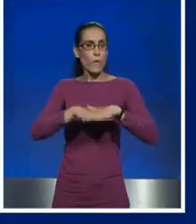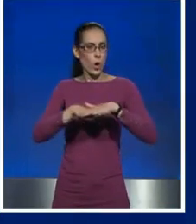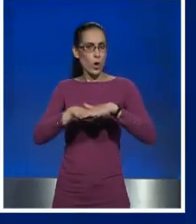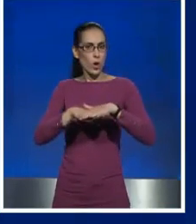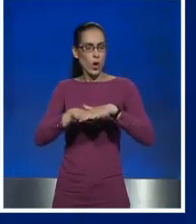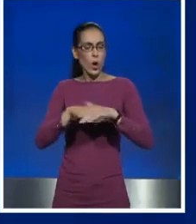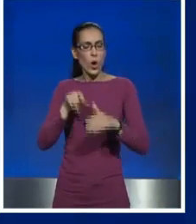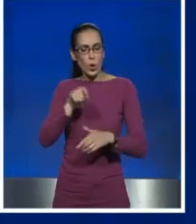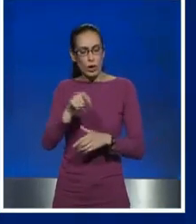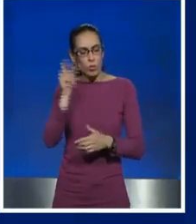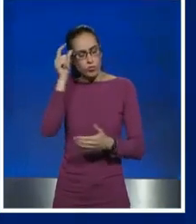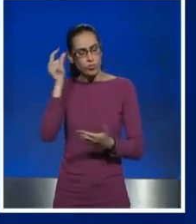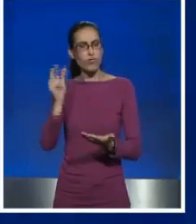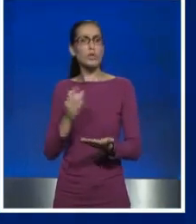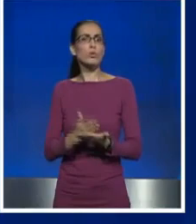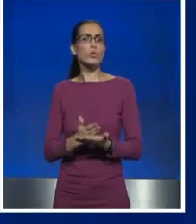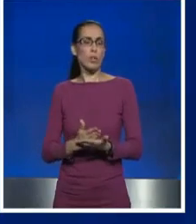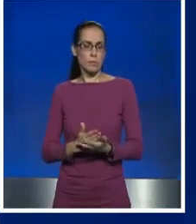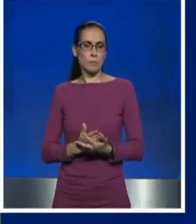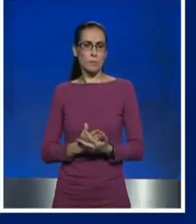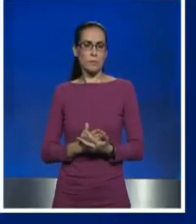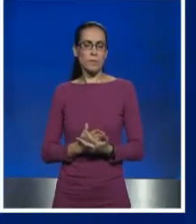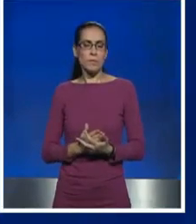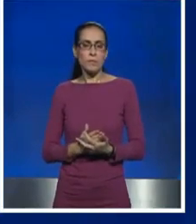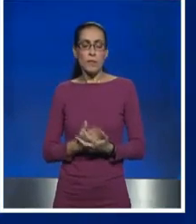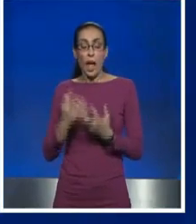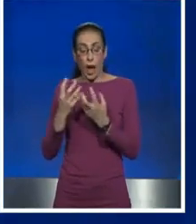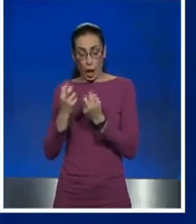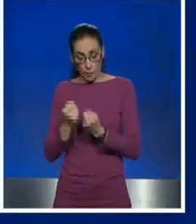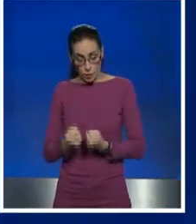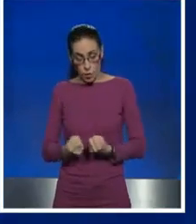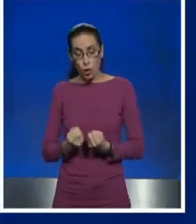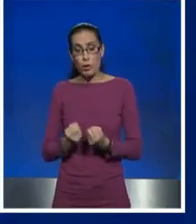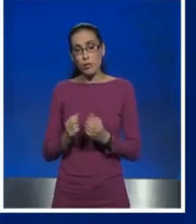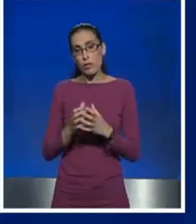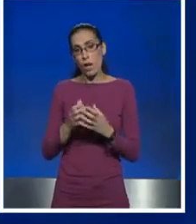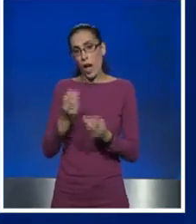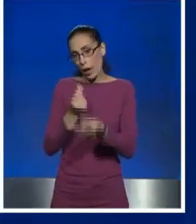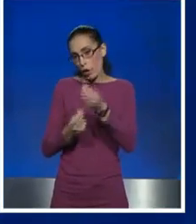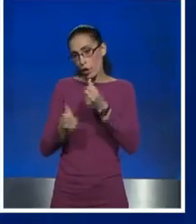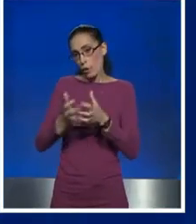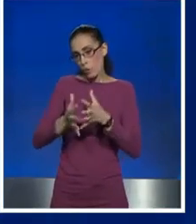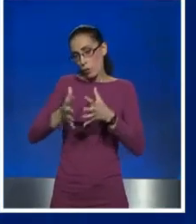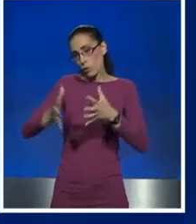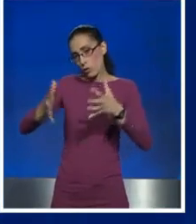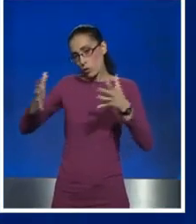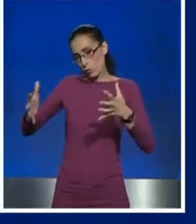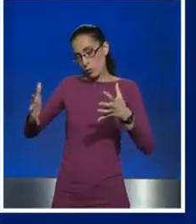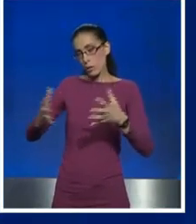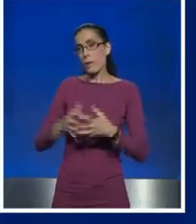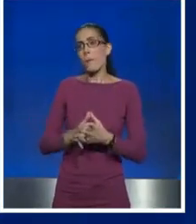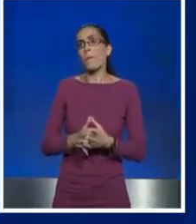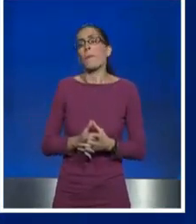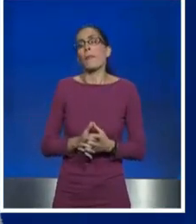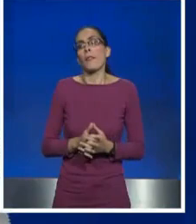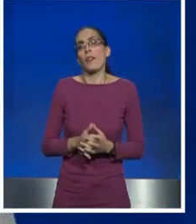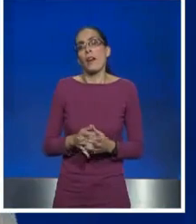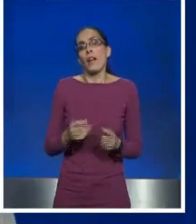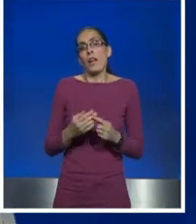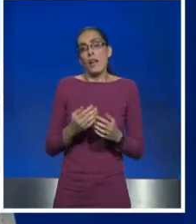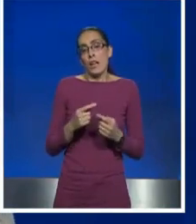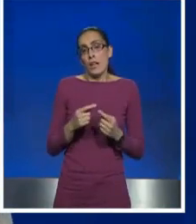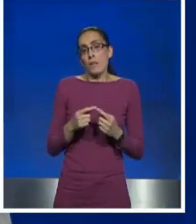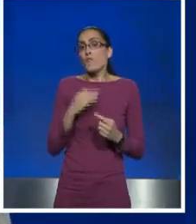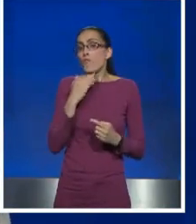ċertu fiduċja. Iva, hemm bżonn li jkollna tkabbir ekonomiku li ma jħares